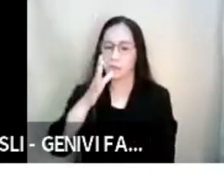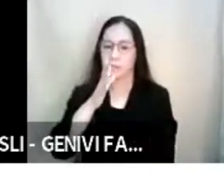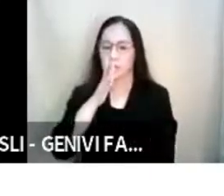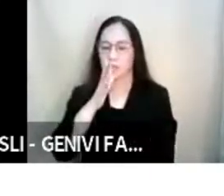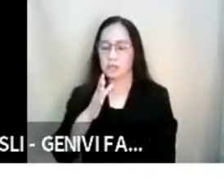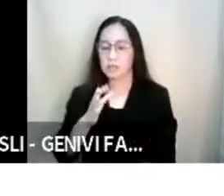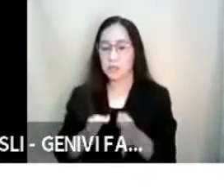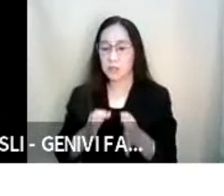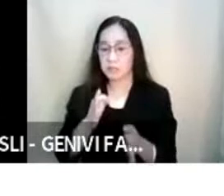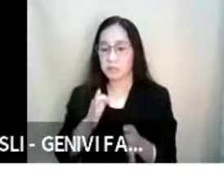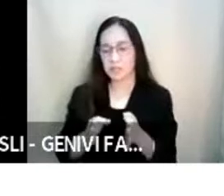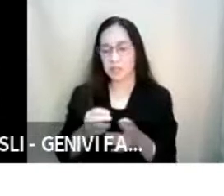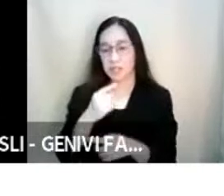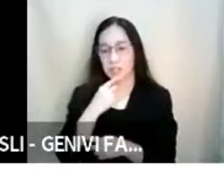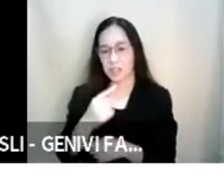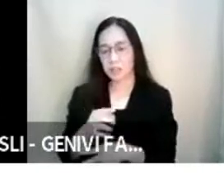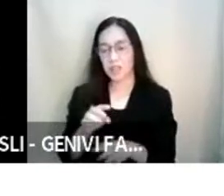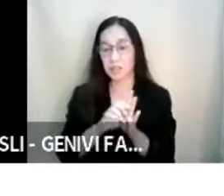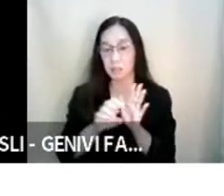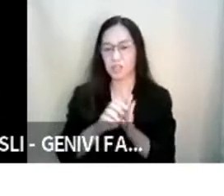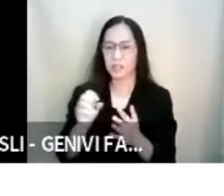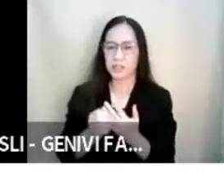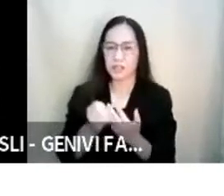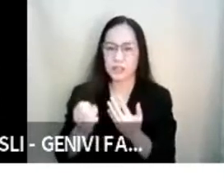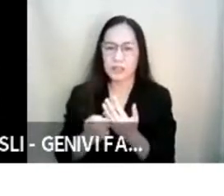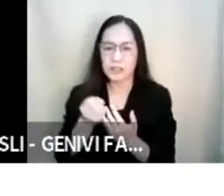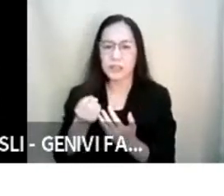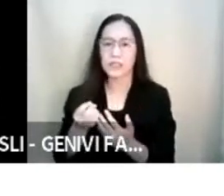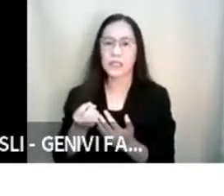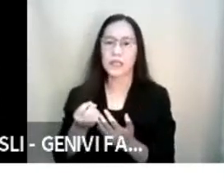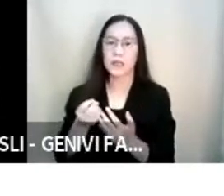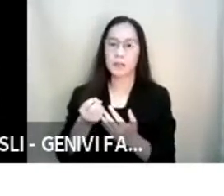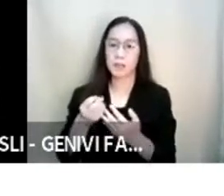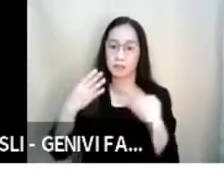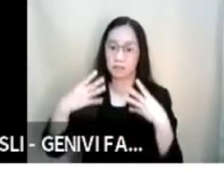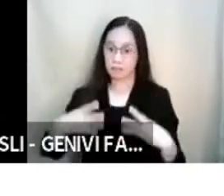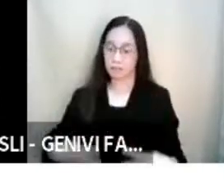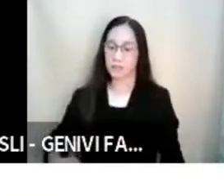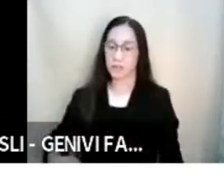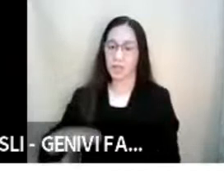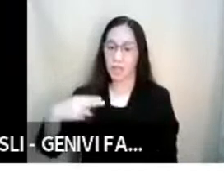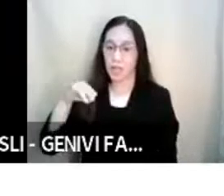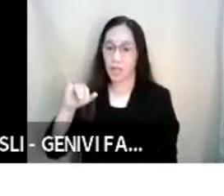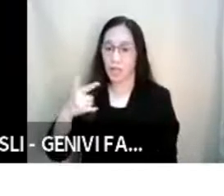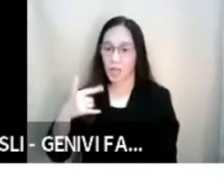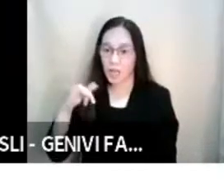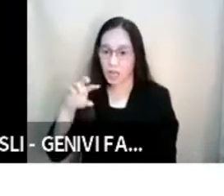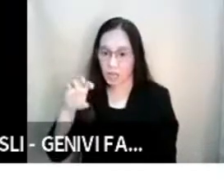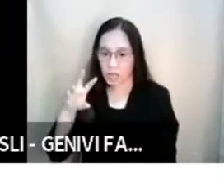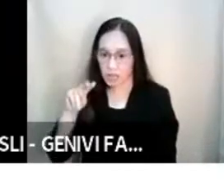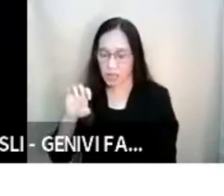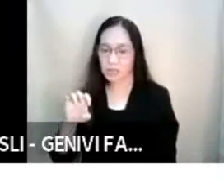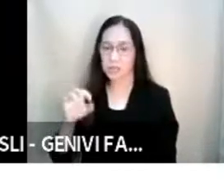namin. Halimbawa, very simple hygiene issues. Alam niya ba na kailangan maliligo